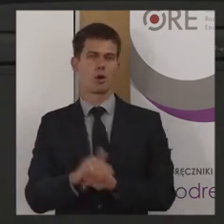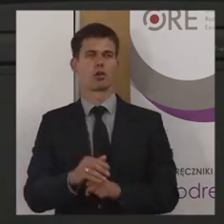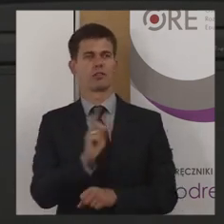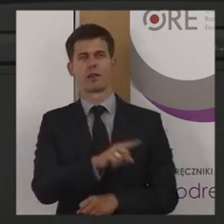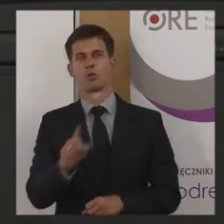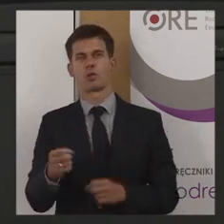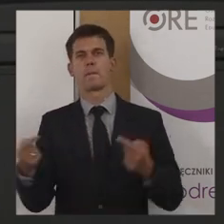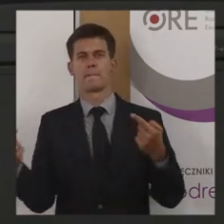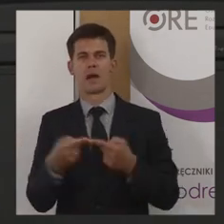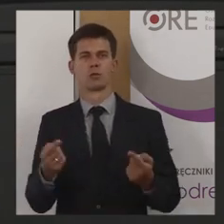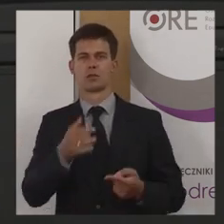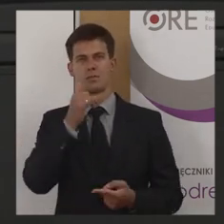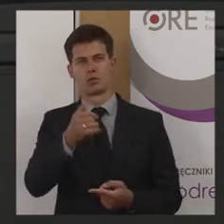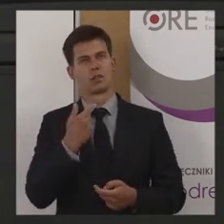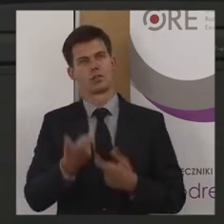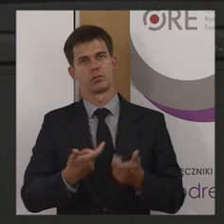tak jak mówię, nie neguję